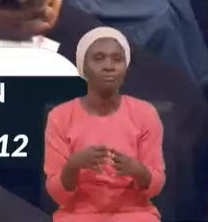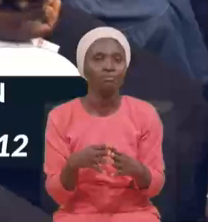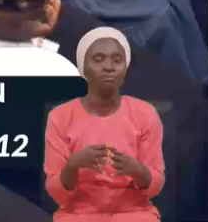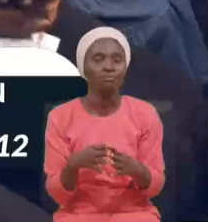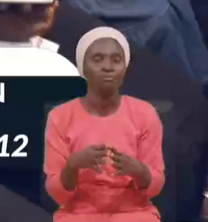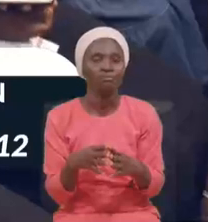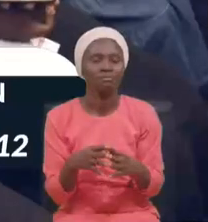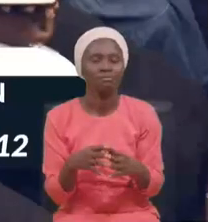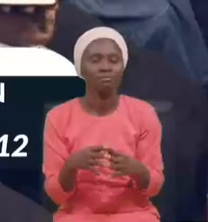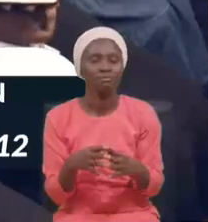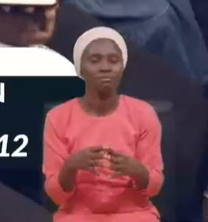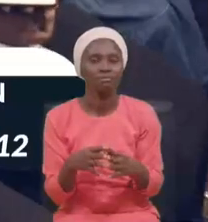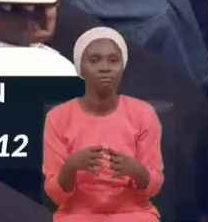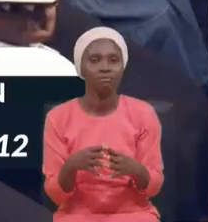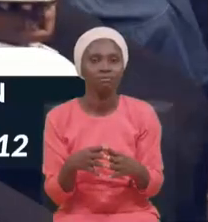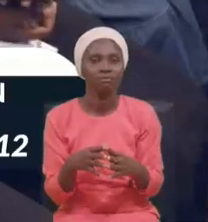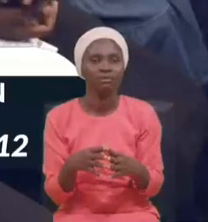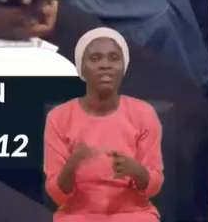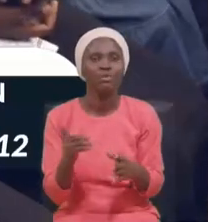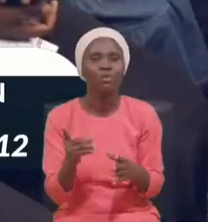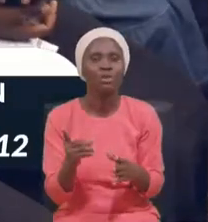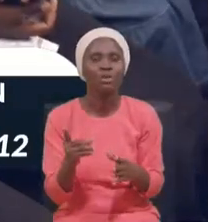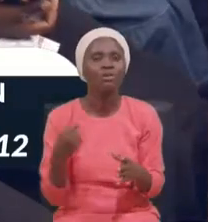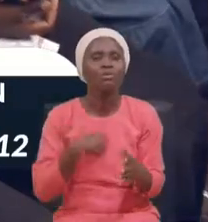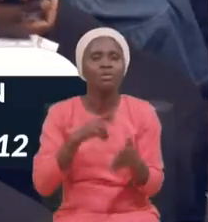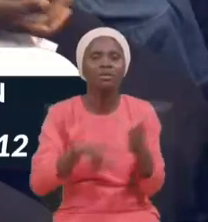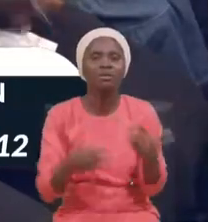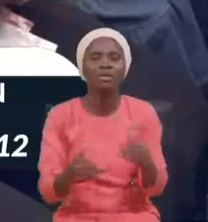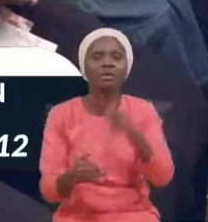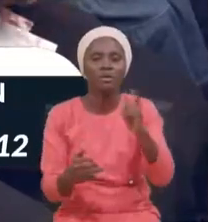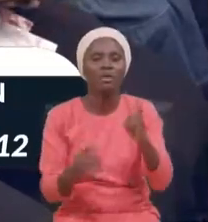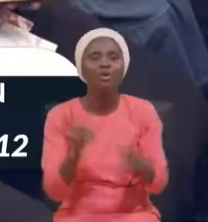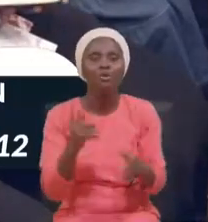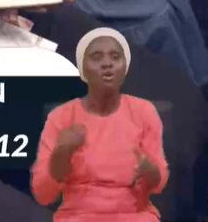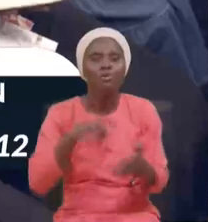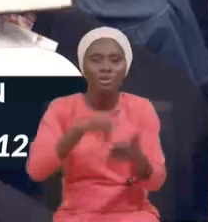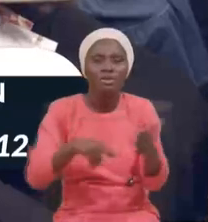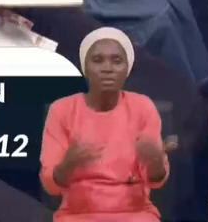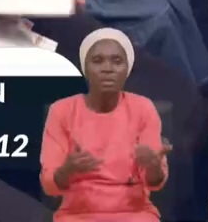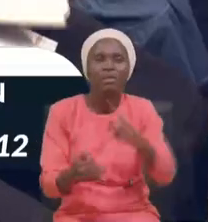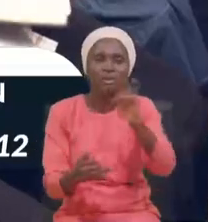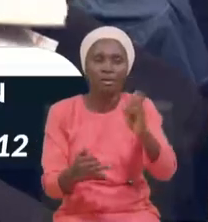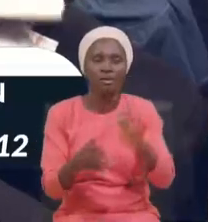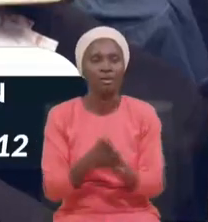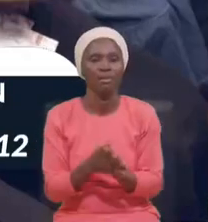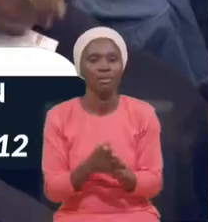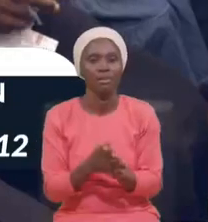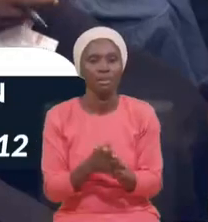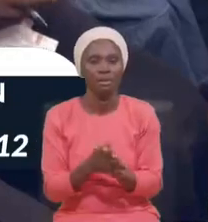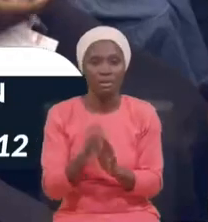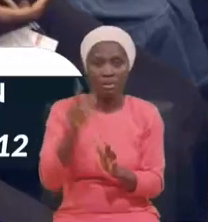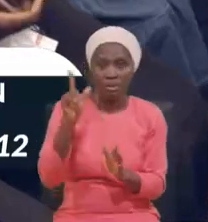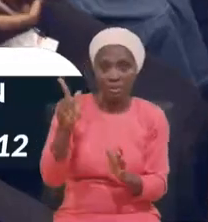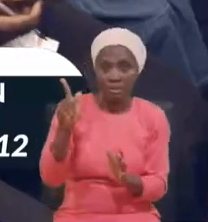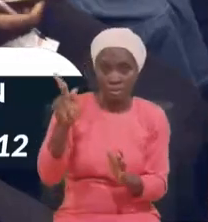Joseph posait la question, mais c'est comme vous n'avez pas encore ouvert votre Bible. Où sommes-nous? Il dit, où sommes-nous?